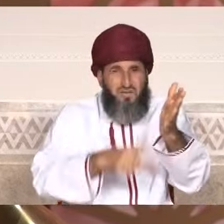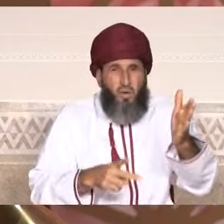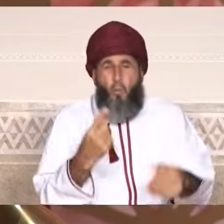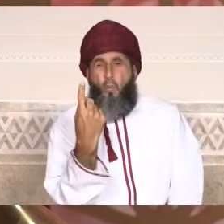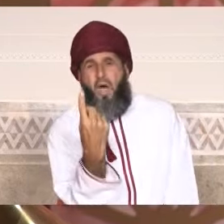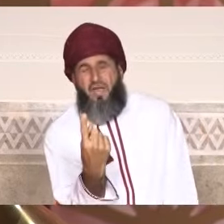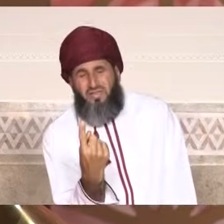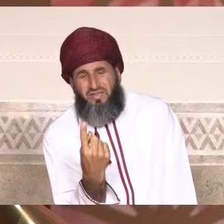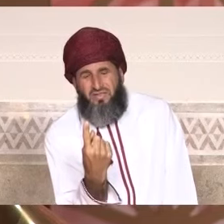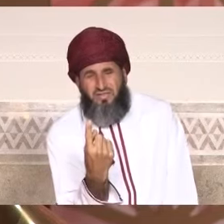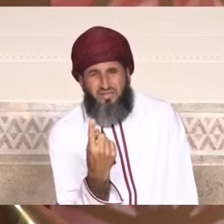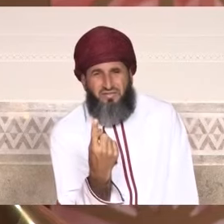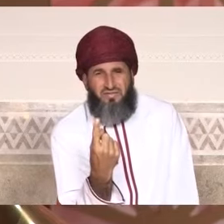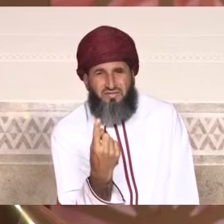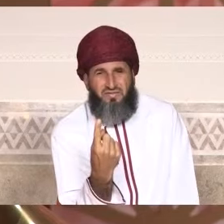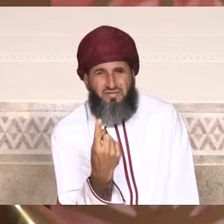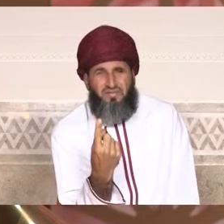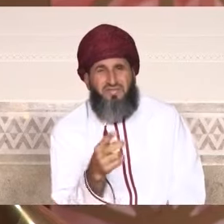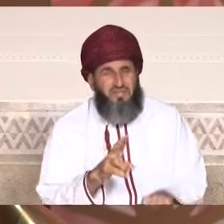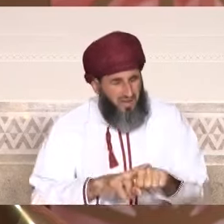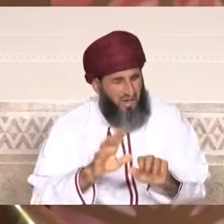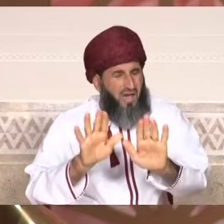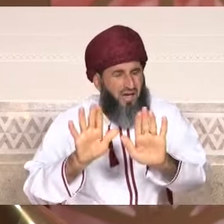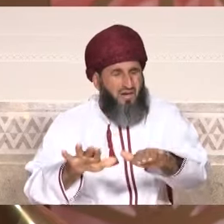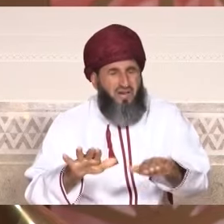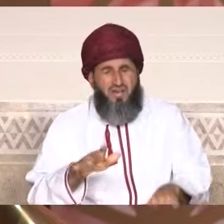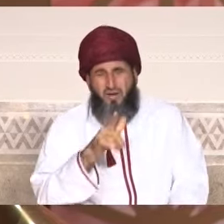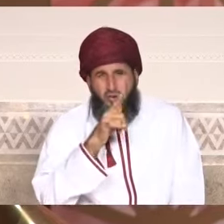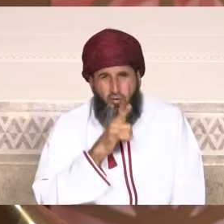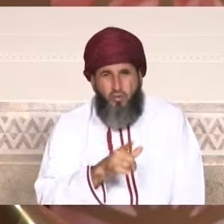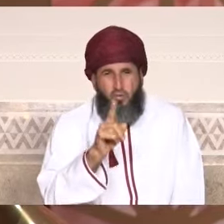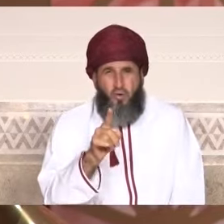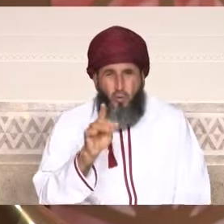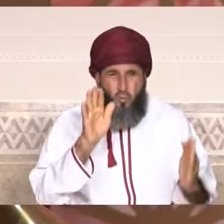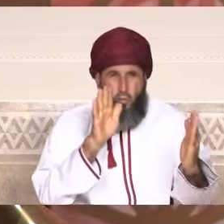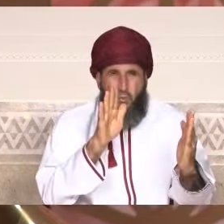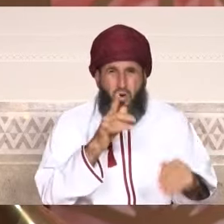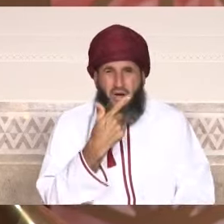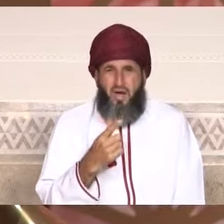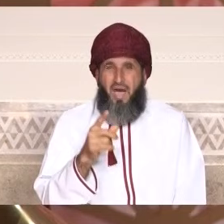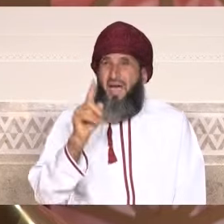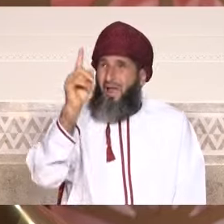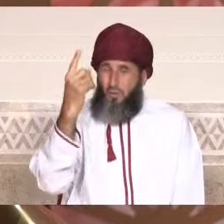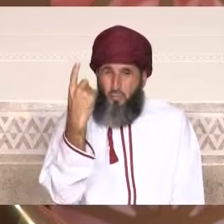واحد. فإذا هذا موجود في سائر اللغات فلا حجة فيه للقول بأن الإله